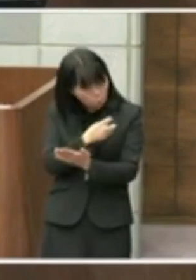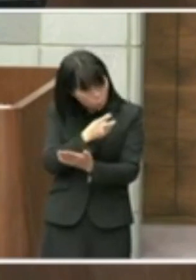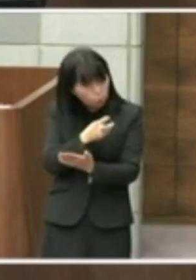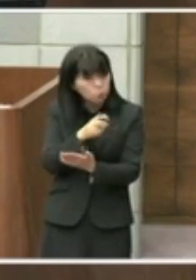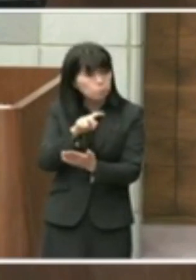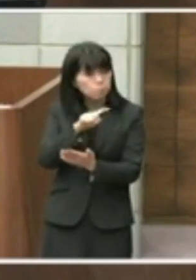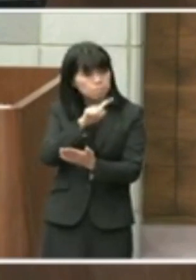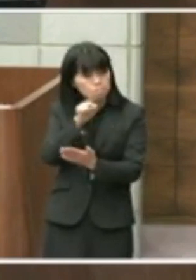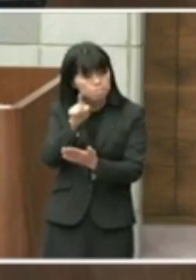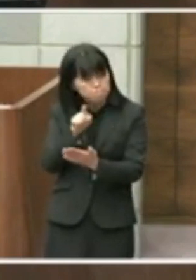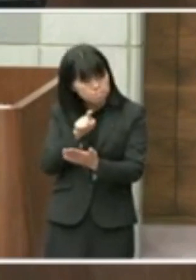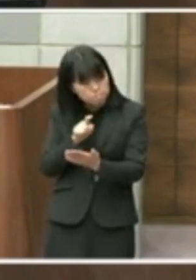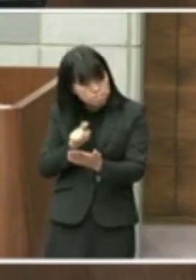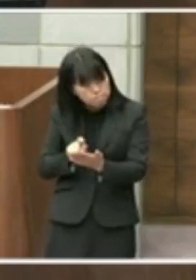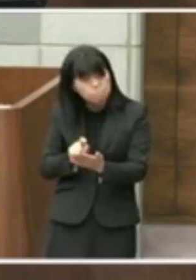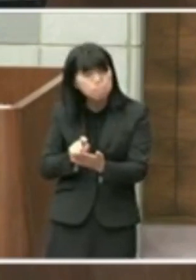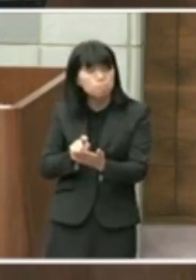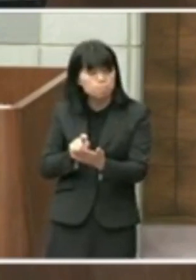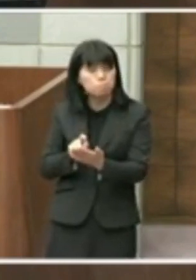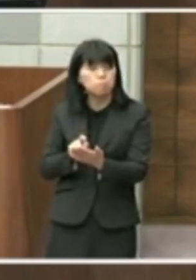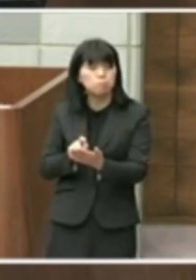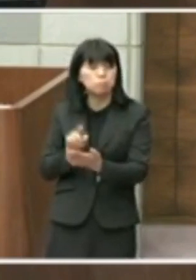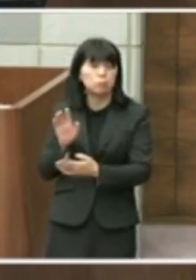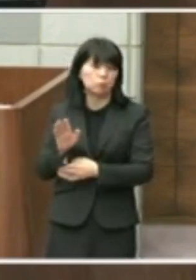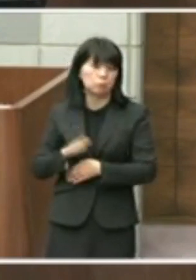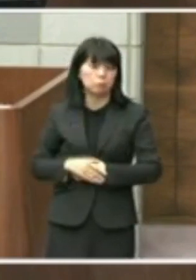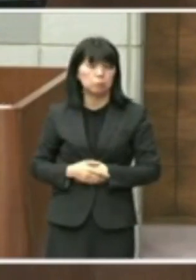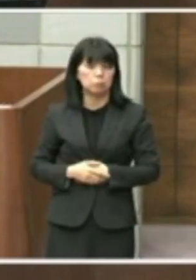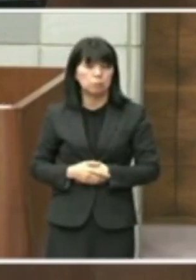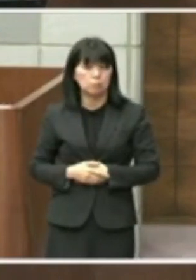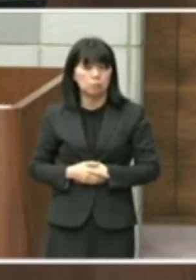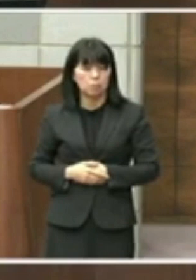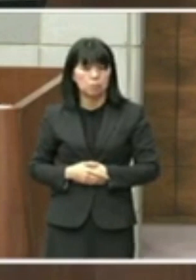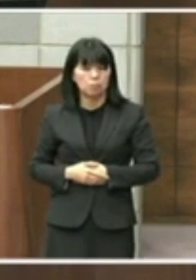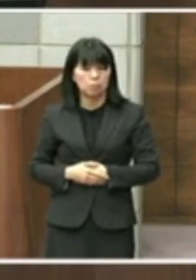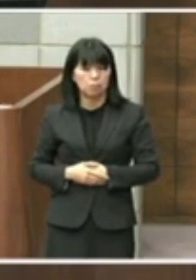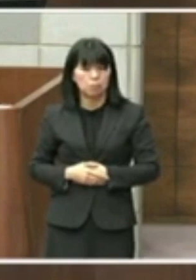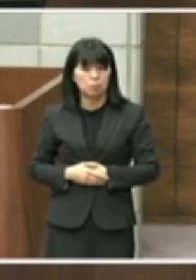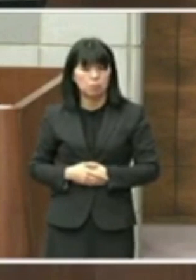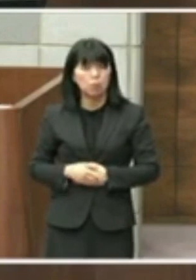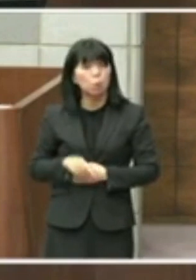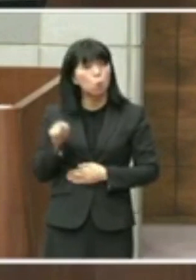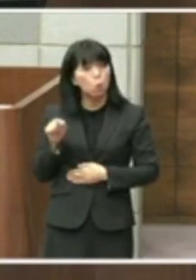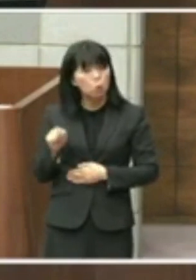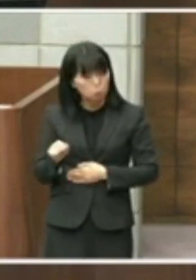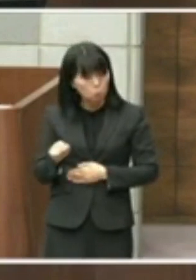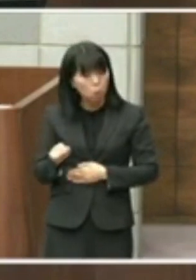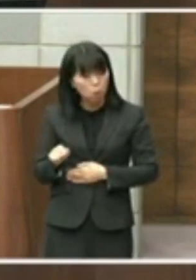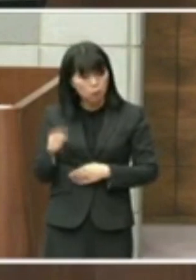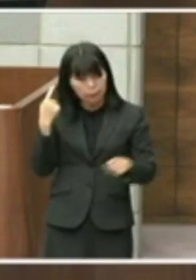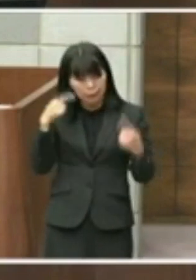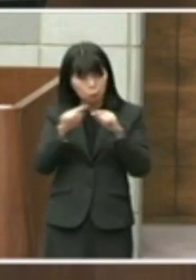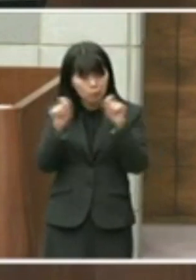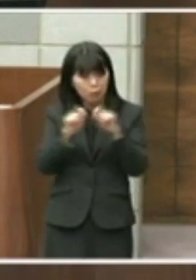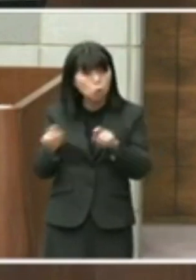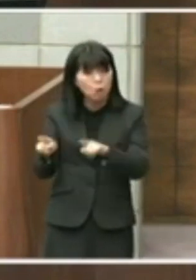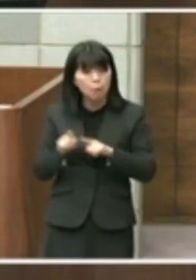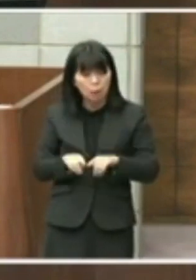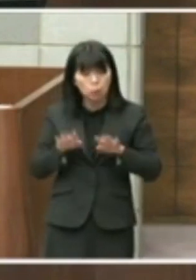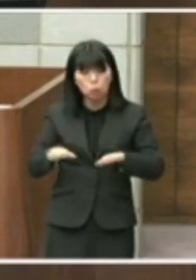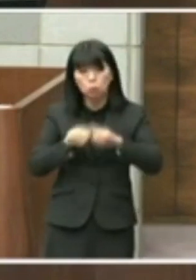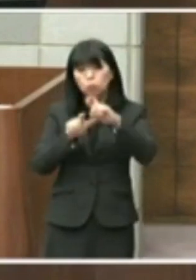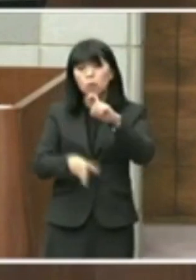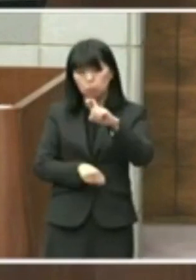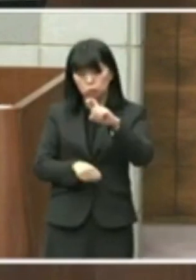は否定できないとしたところでございます。この検討結果を踏まえまして、本年10